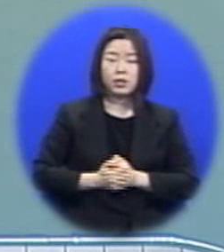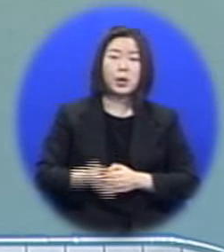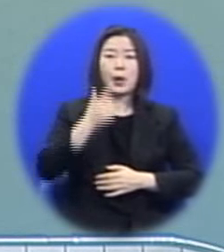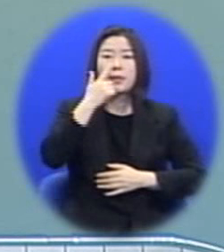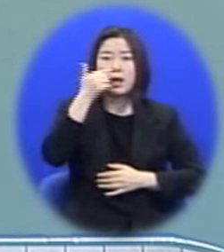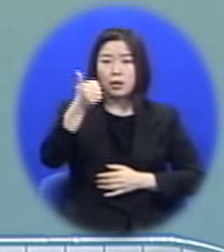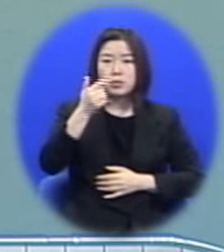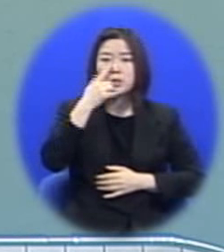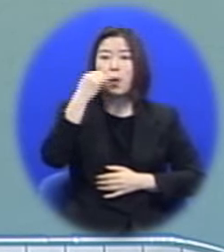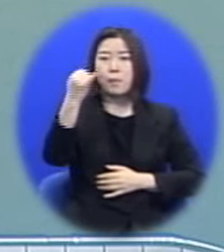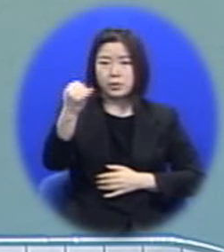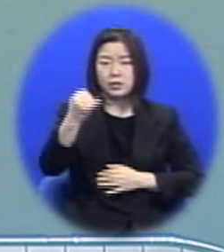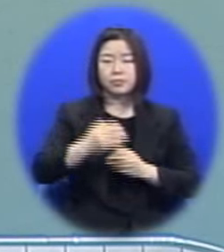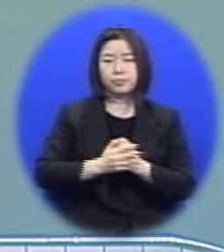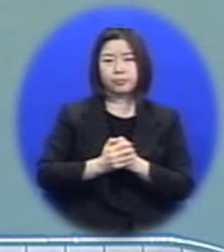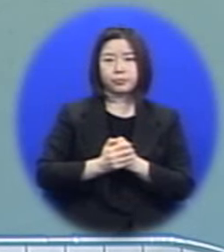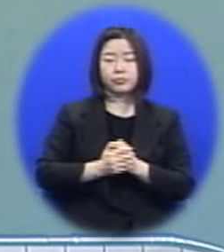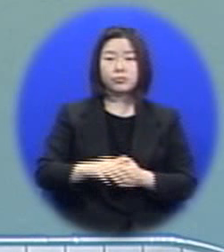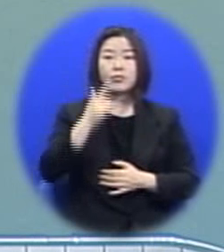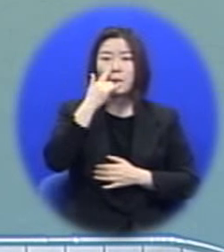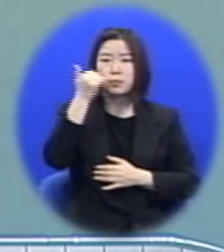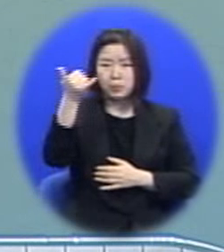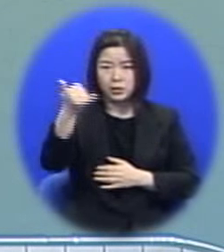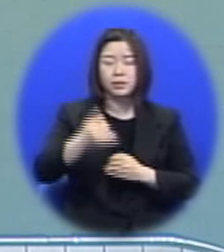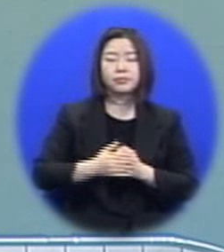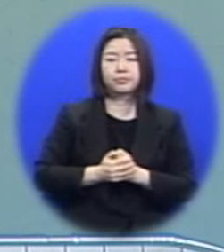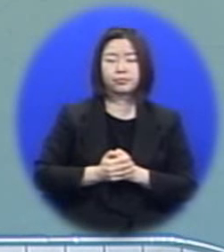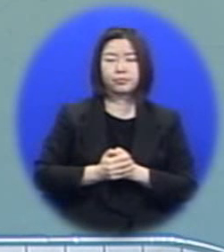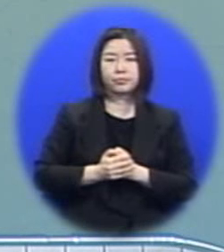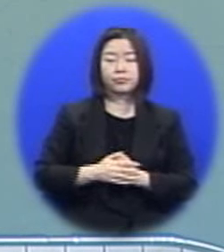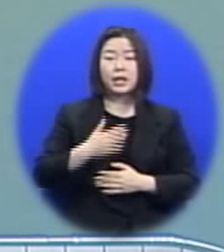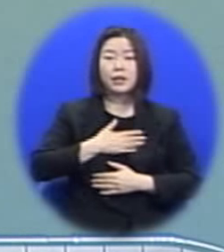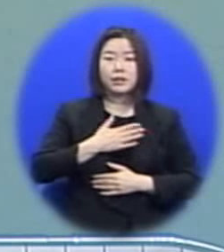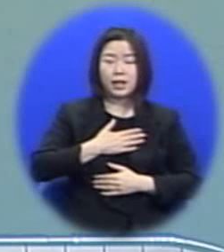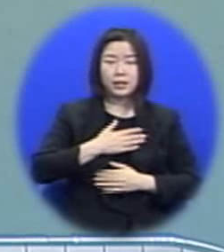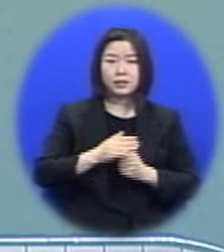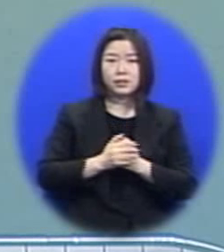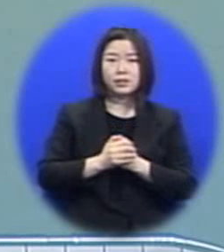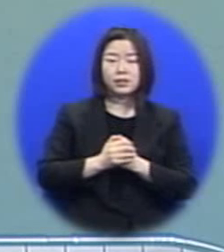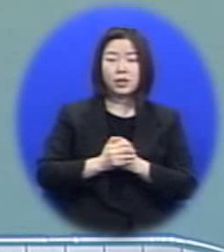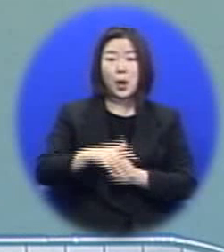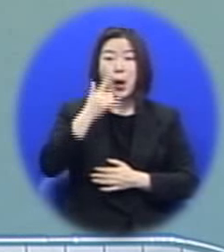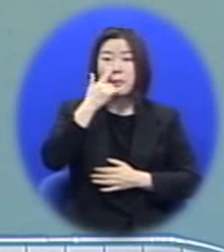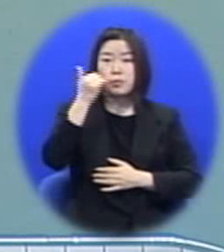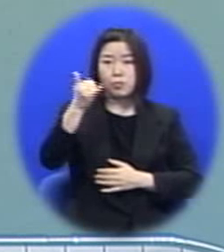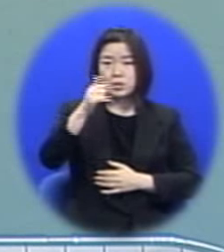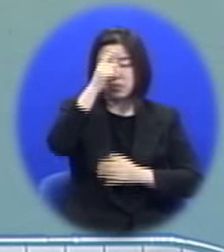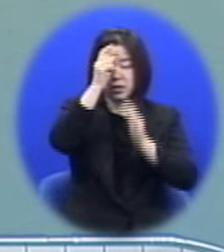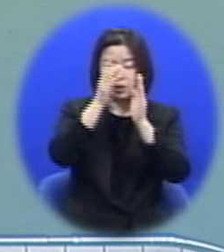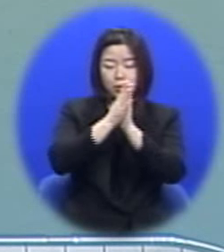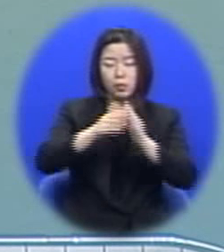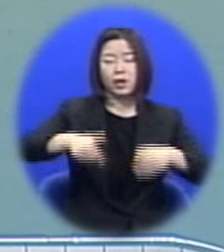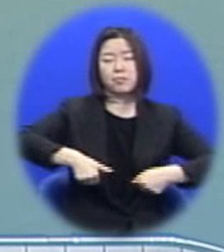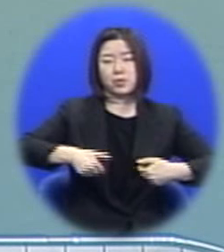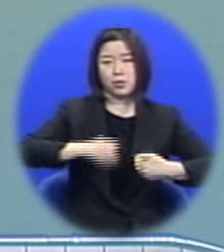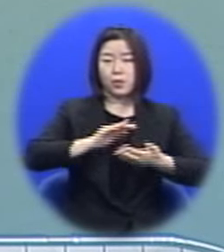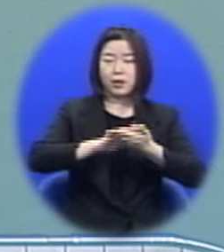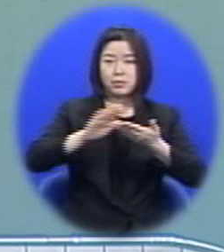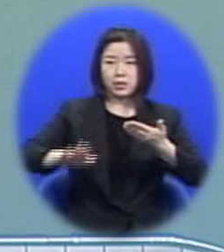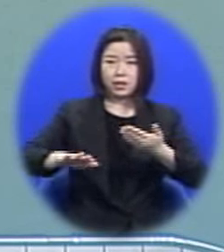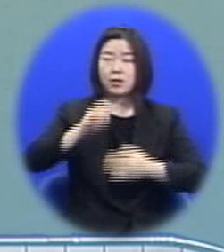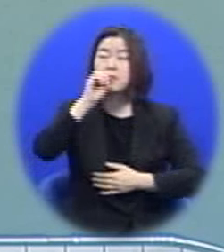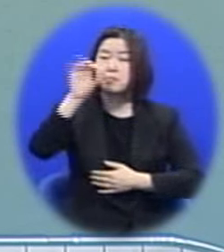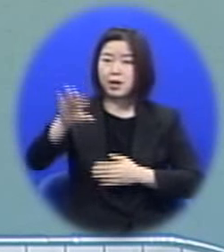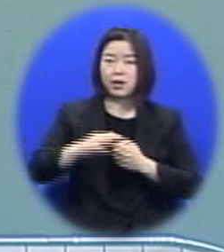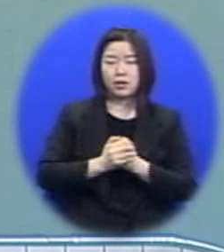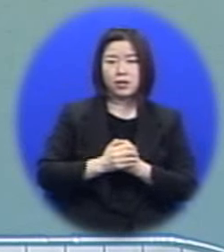아버님, 어머님, 아빠, 엄마, 나는 아빠, 엄마의 기도가 필요해요.